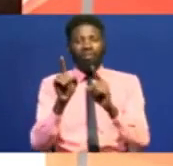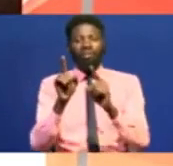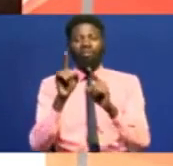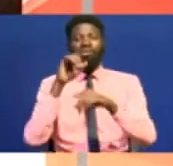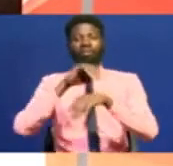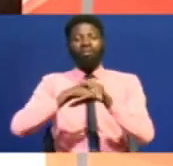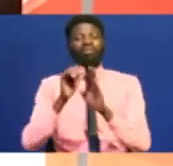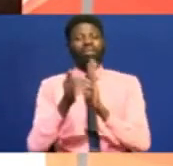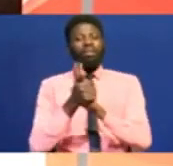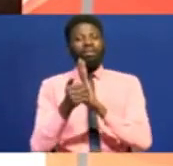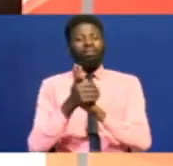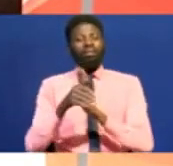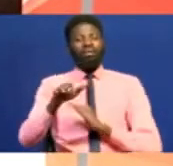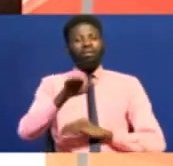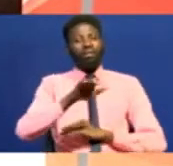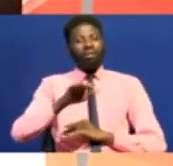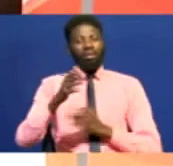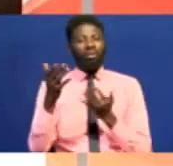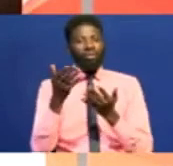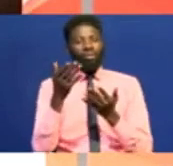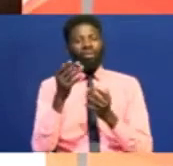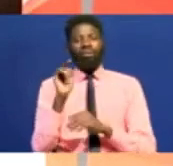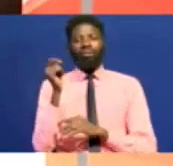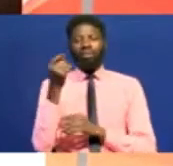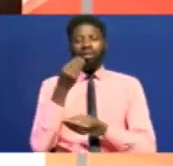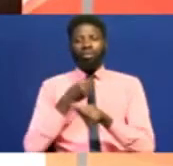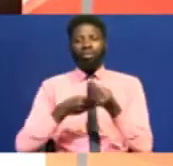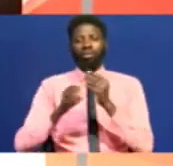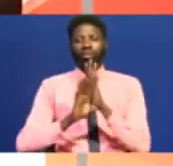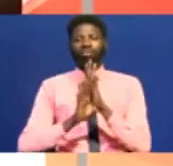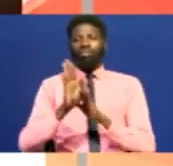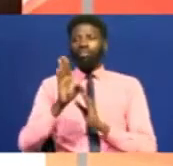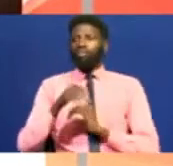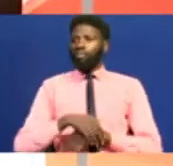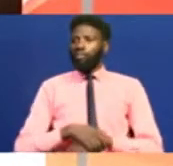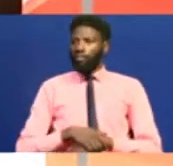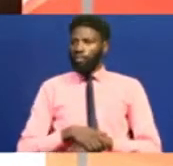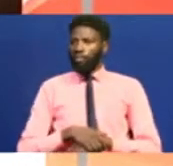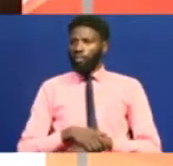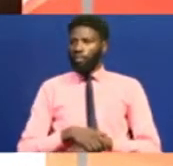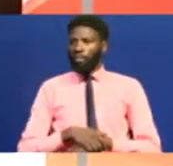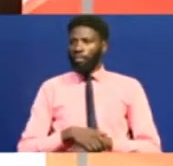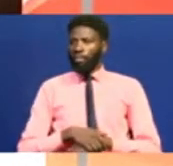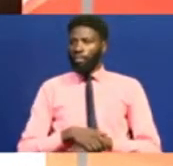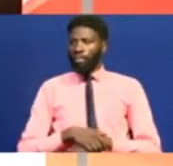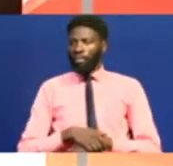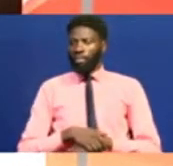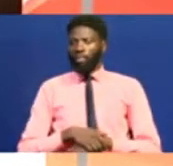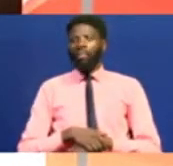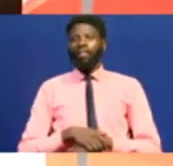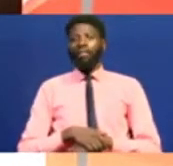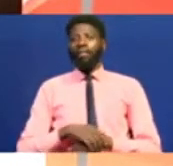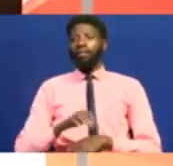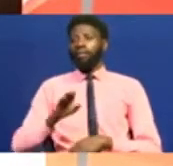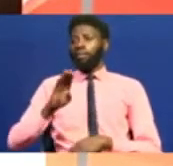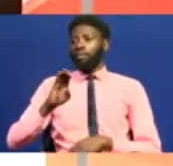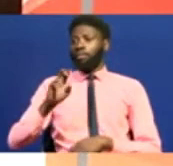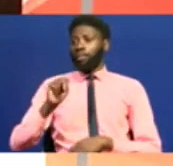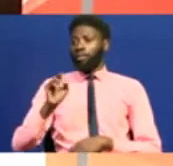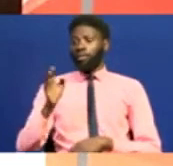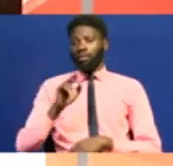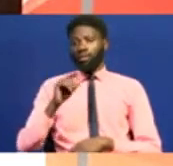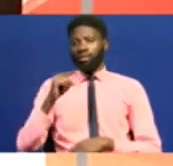unaohitajika katika juhudi za kukuza uchumi wa nchi. Mwasisi wa wakfu wa Ben Gitau anasema hatua